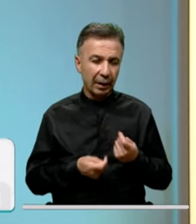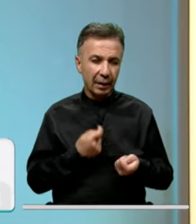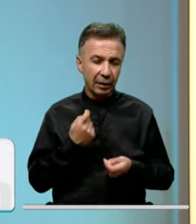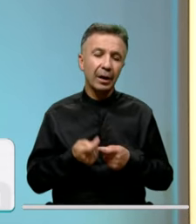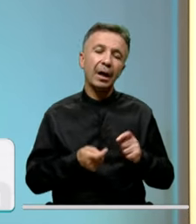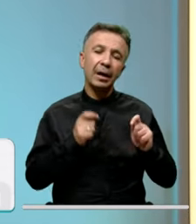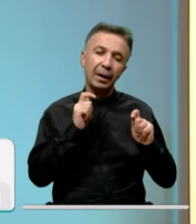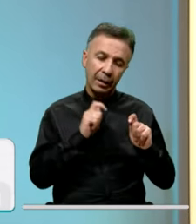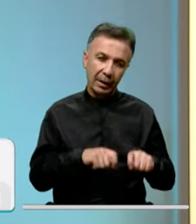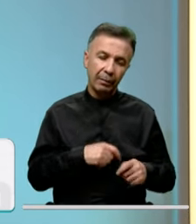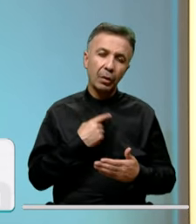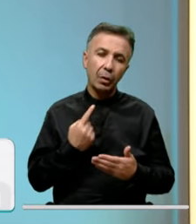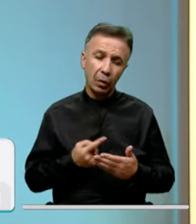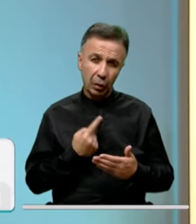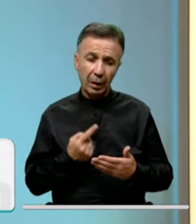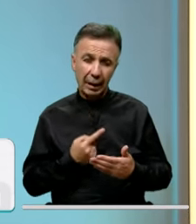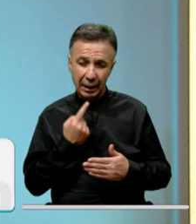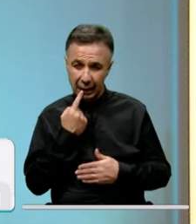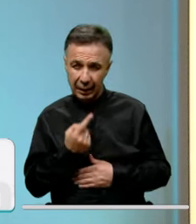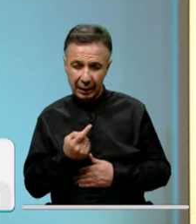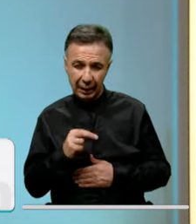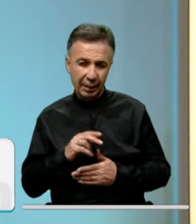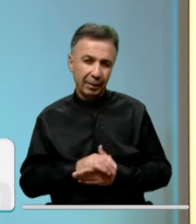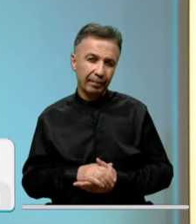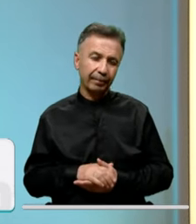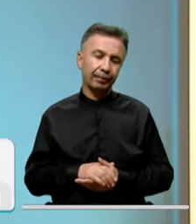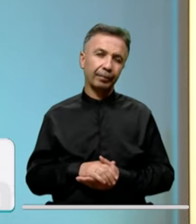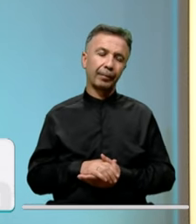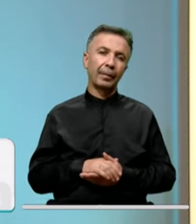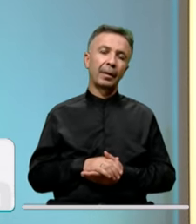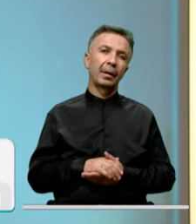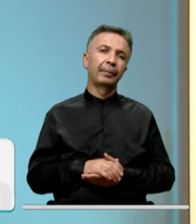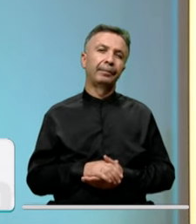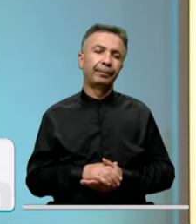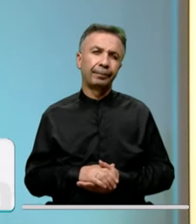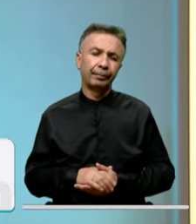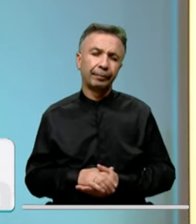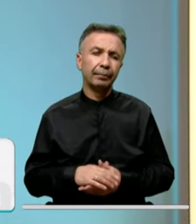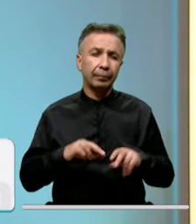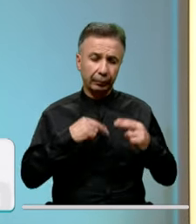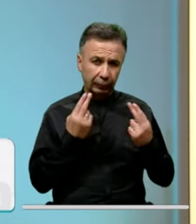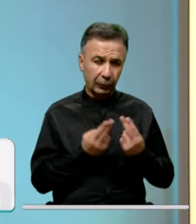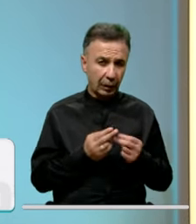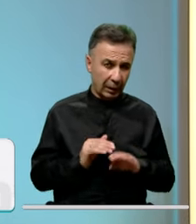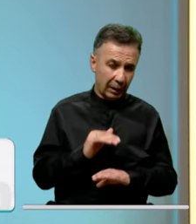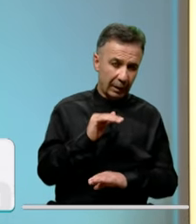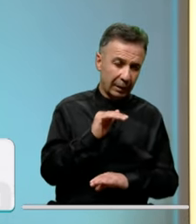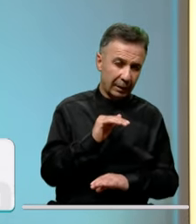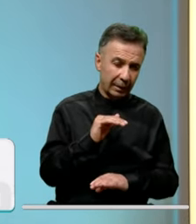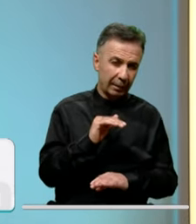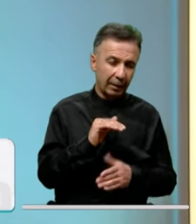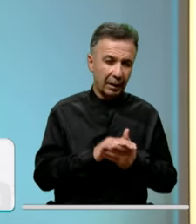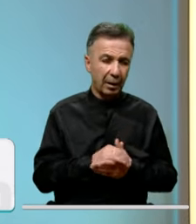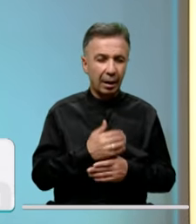sergiliyor. Kur'an'ın ifadesiyle ve sahibuhuma fid dünya ma'rufa, dünya hayatı itibariyle